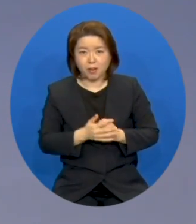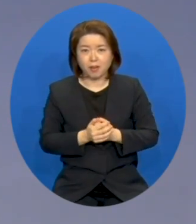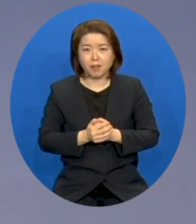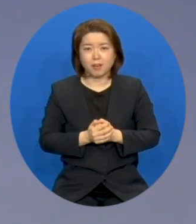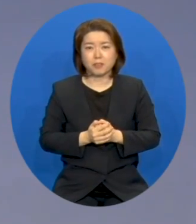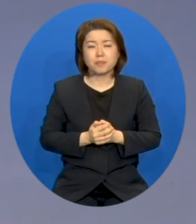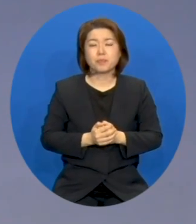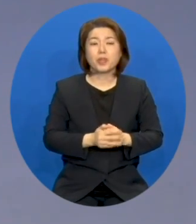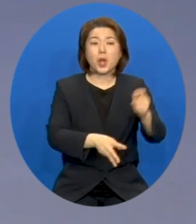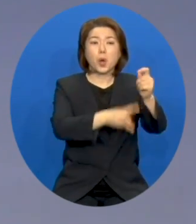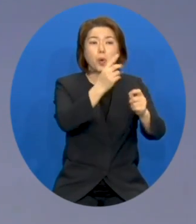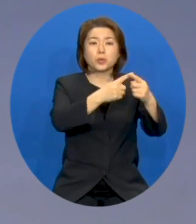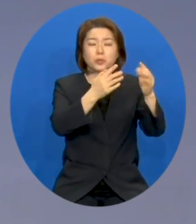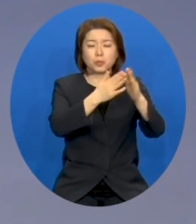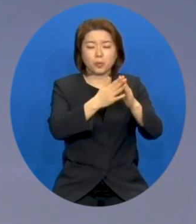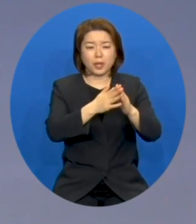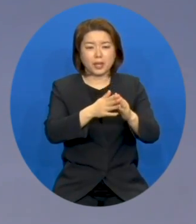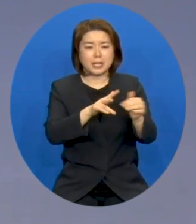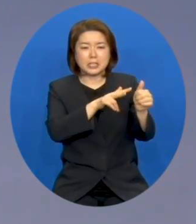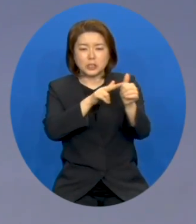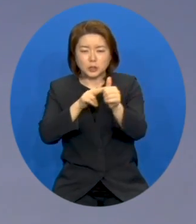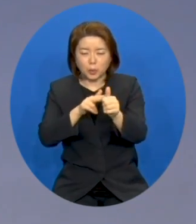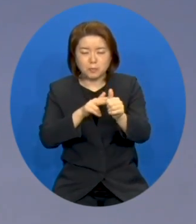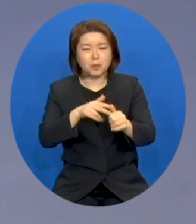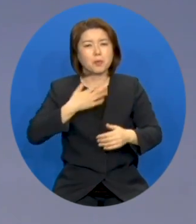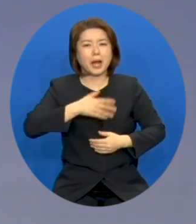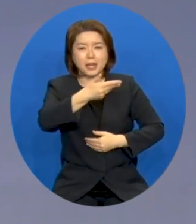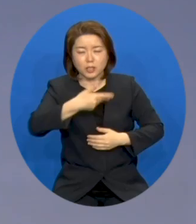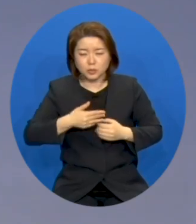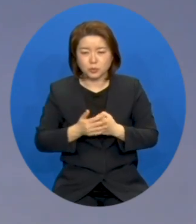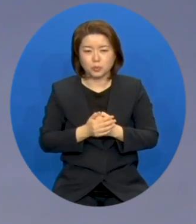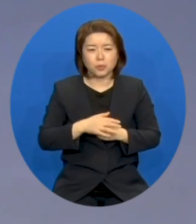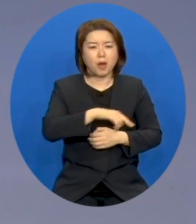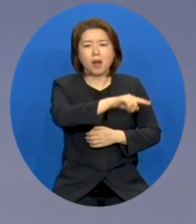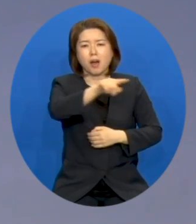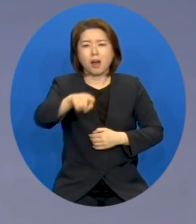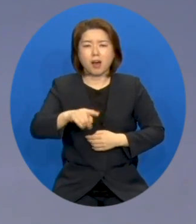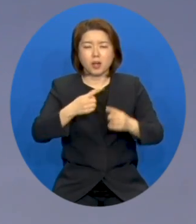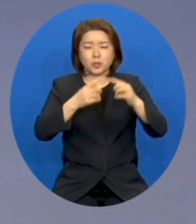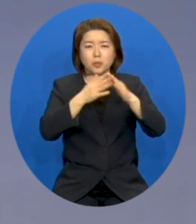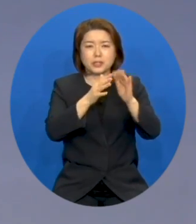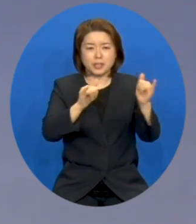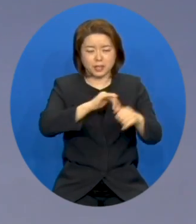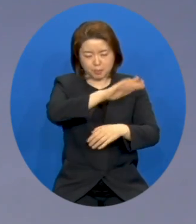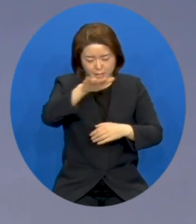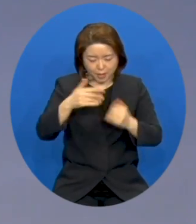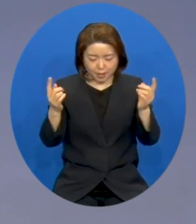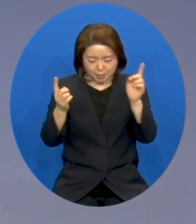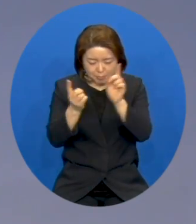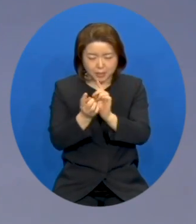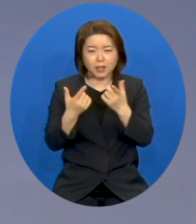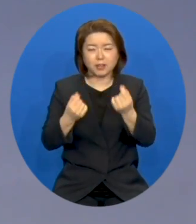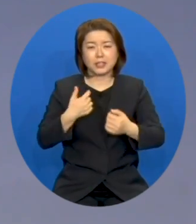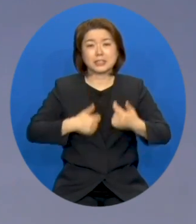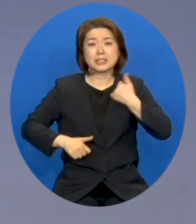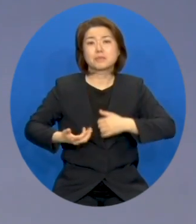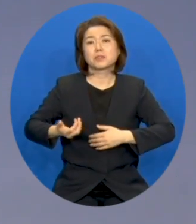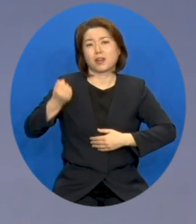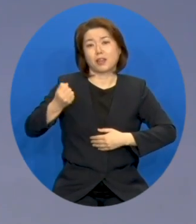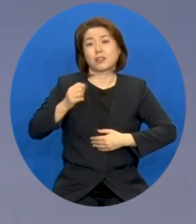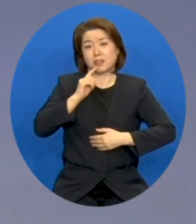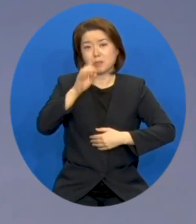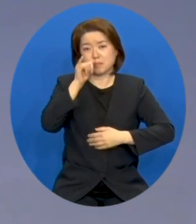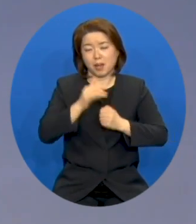교회 소식을 전해 주었고 고린도 교인들을 다 만난 것 같은 기쁨을 얻었노라고 그랬습니다.